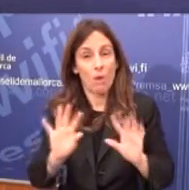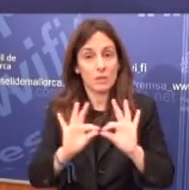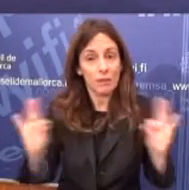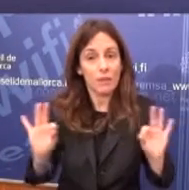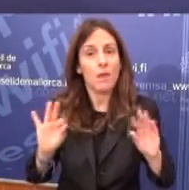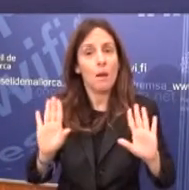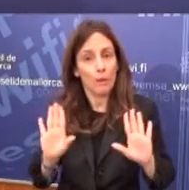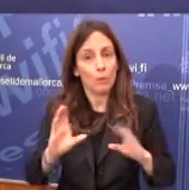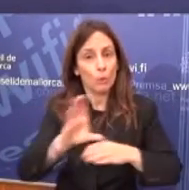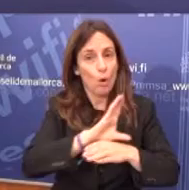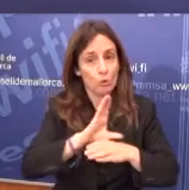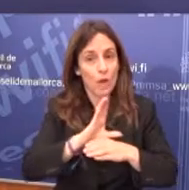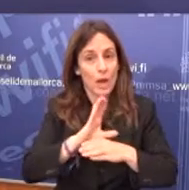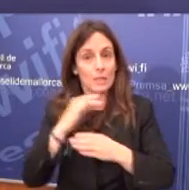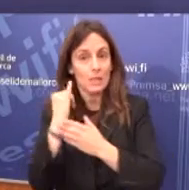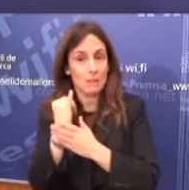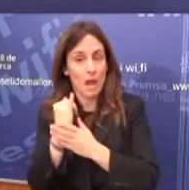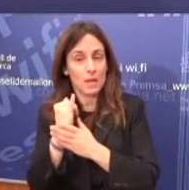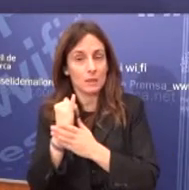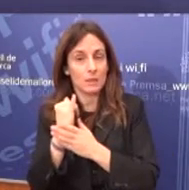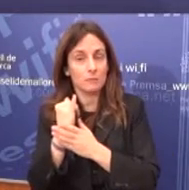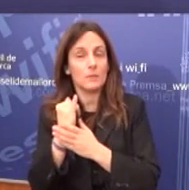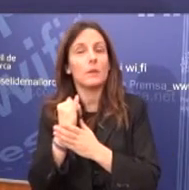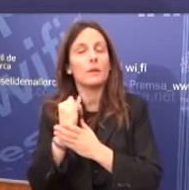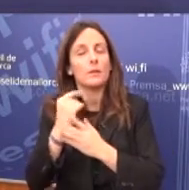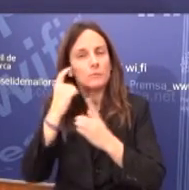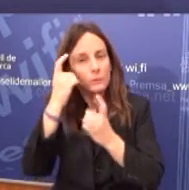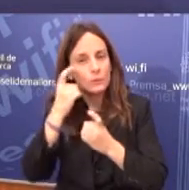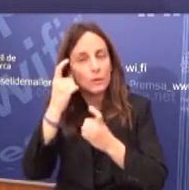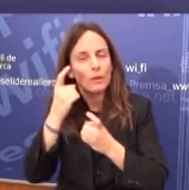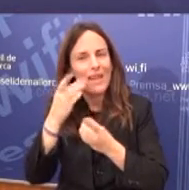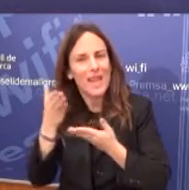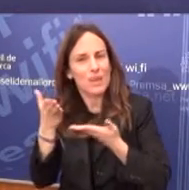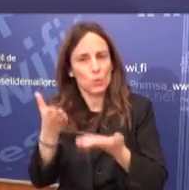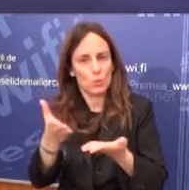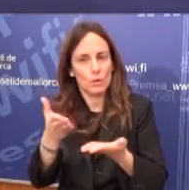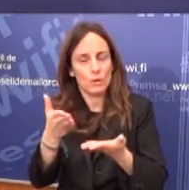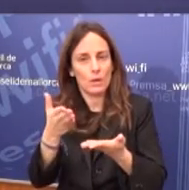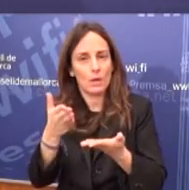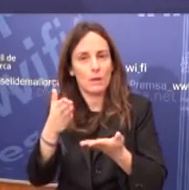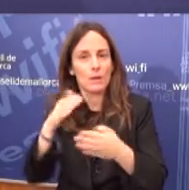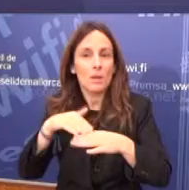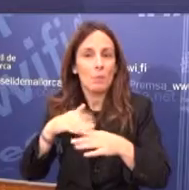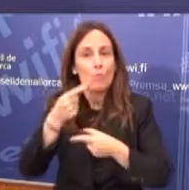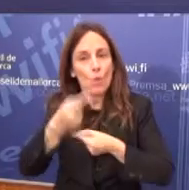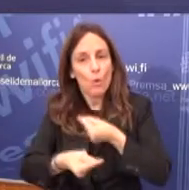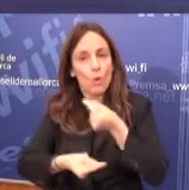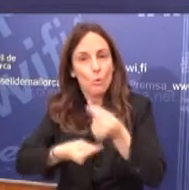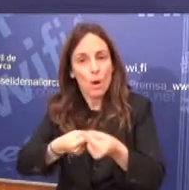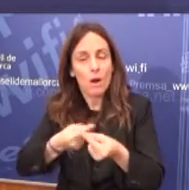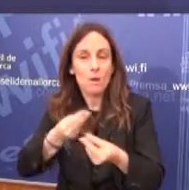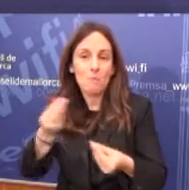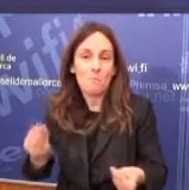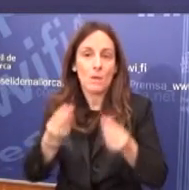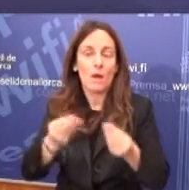Consell i des de CIMAS hem intentat apostar i posar i contribuir en la nostra granet d'arena per anar